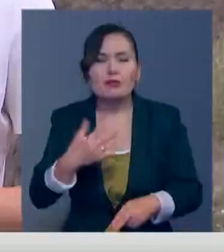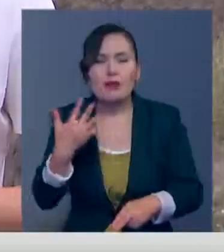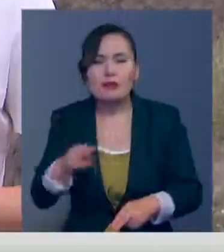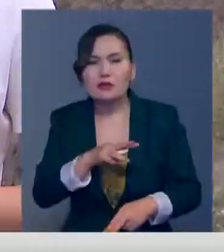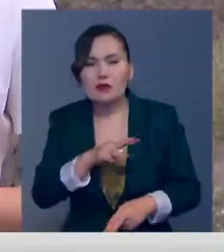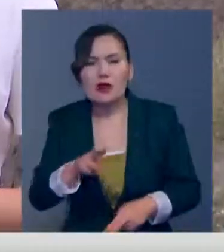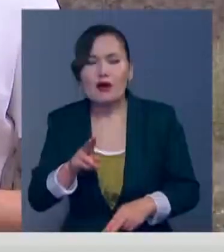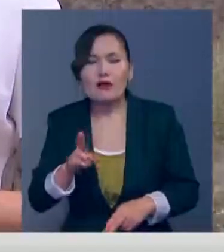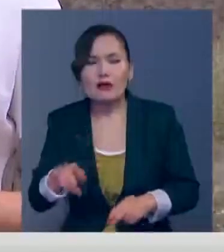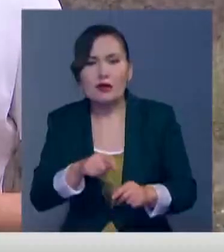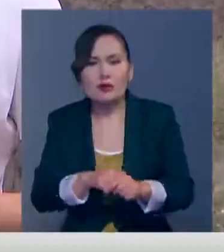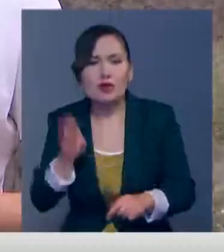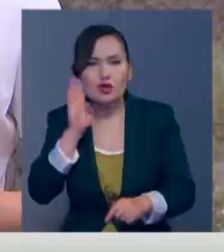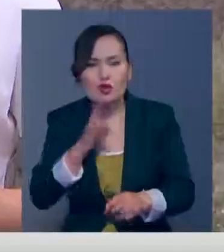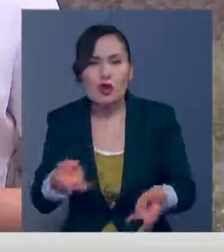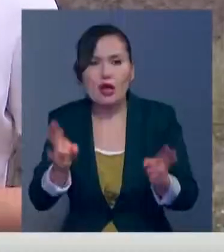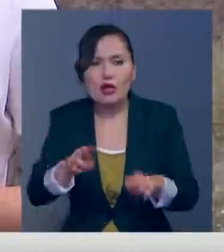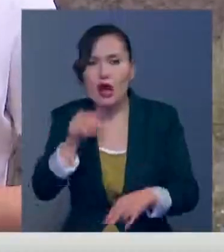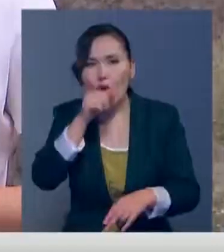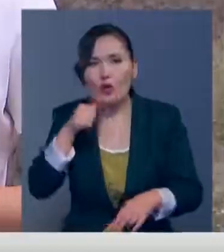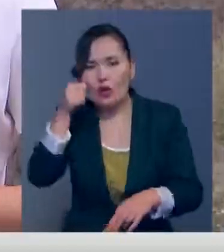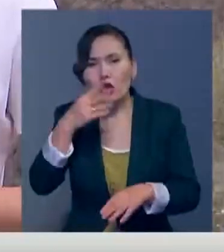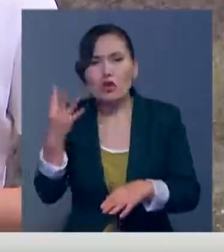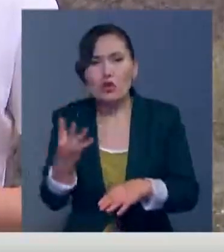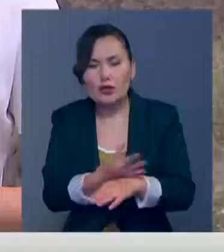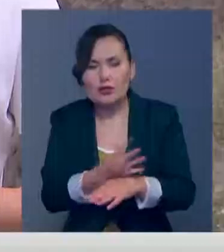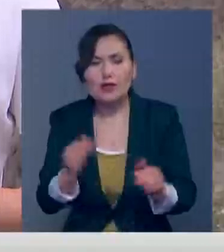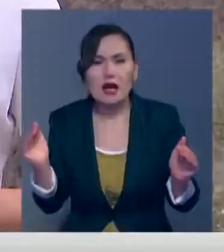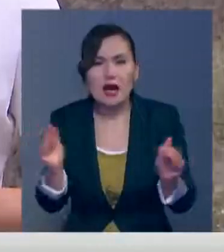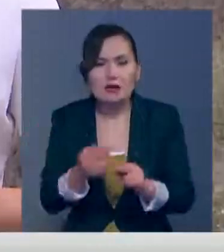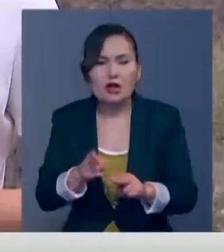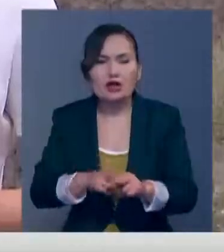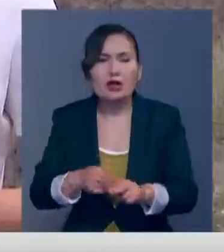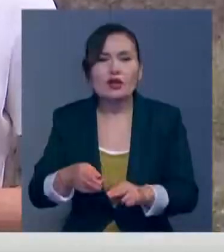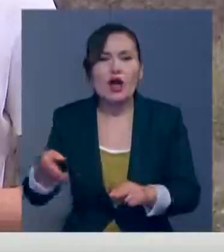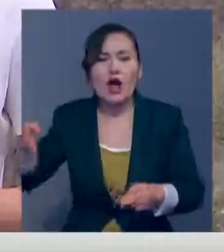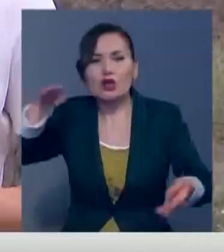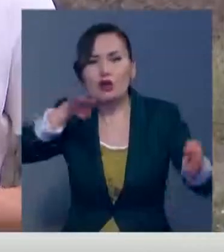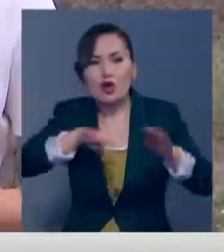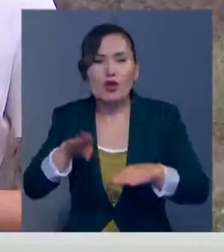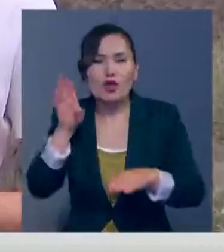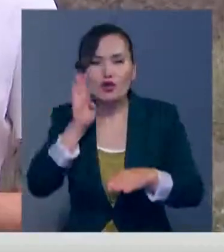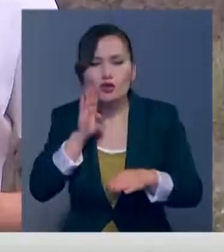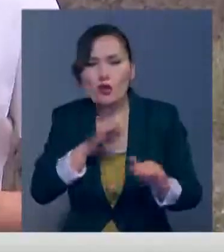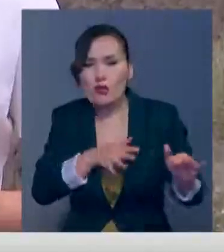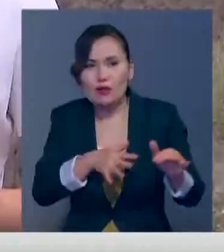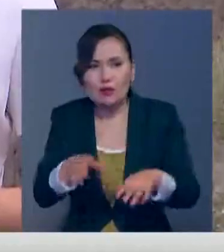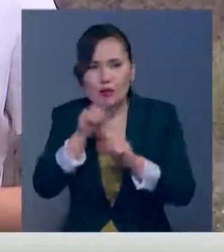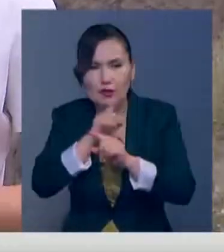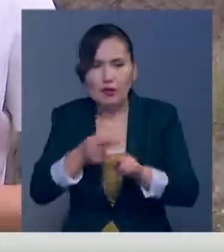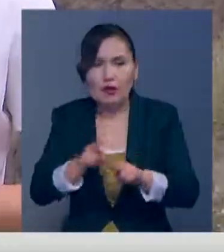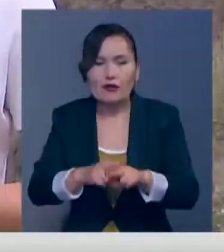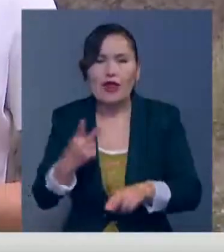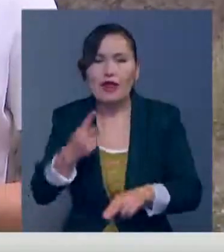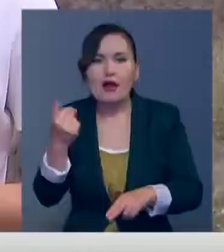су алған. Бұл өткен жылғымен салыстырғанда 4 есеге аз. Егер таудан еріген сулар келмейтін болса, бұл қалған су бар жоғы